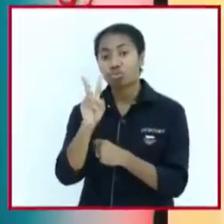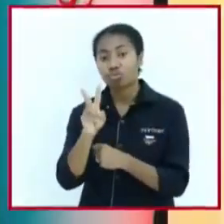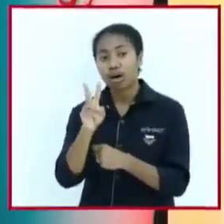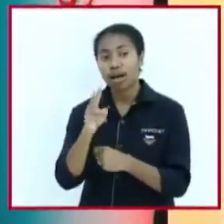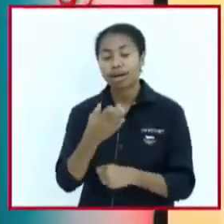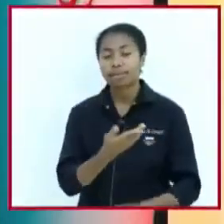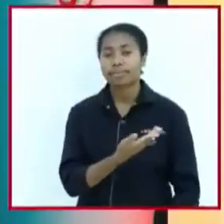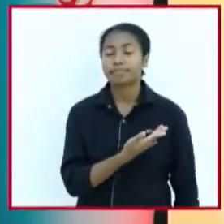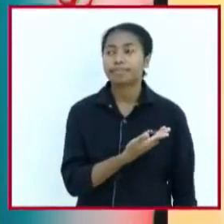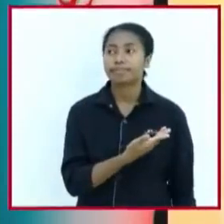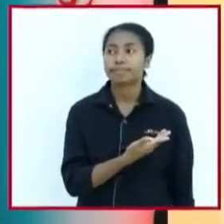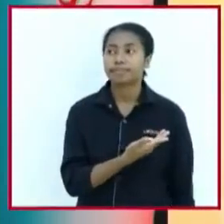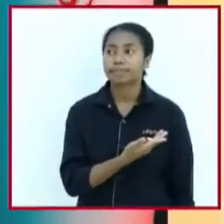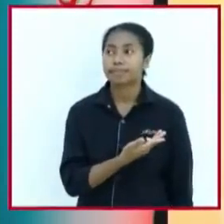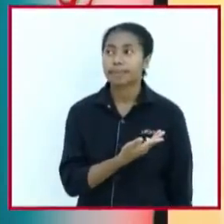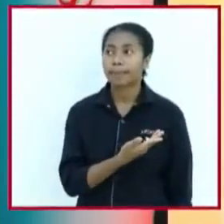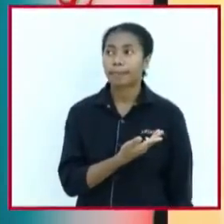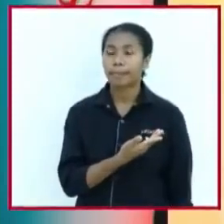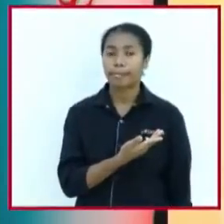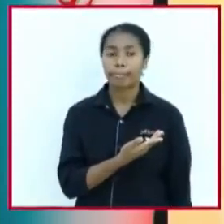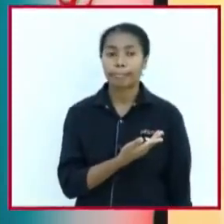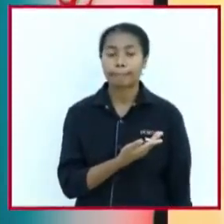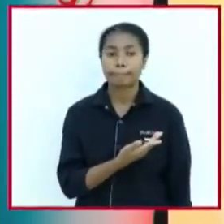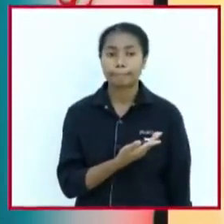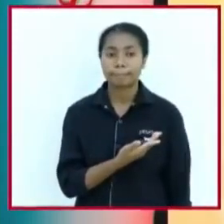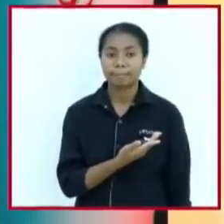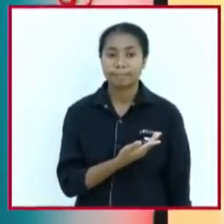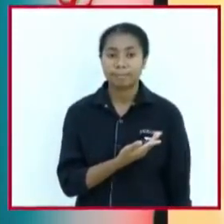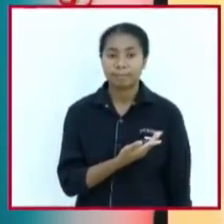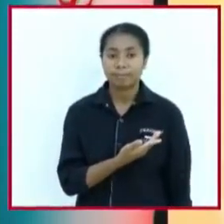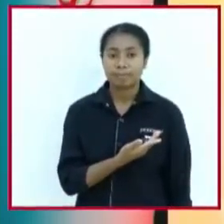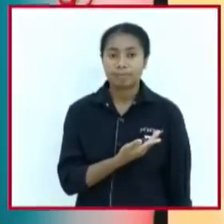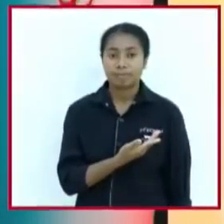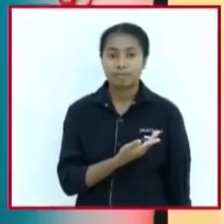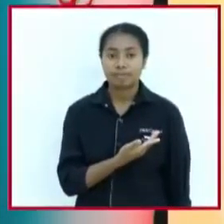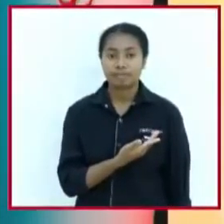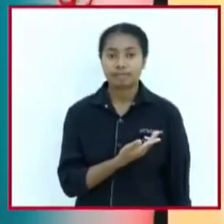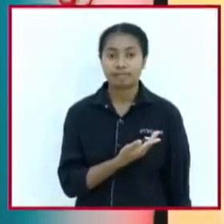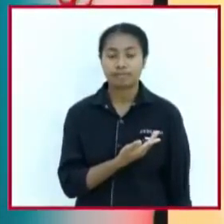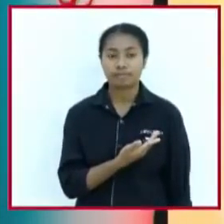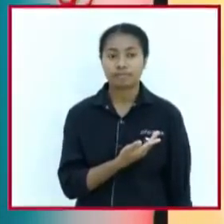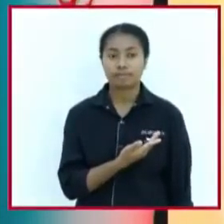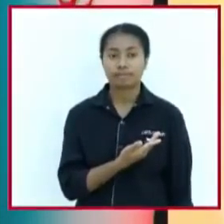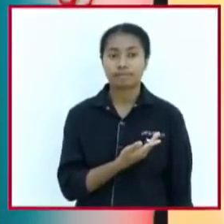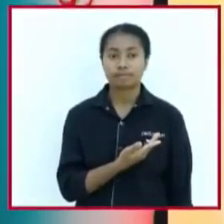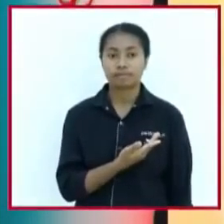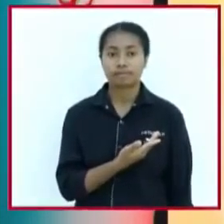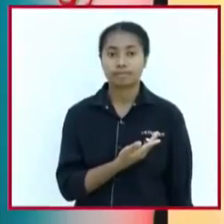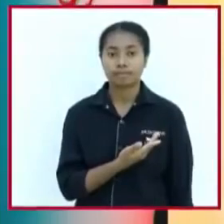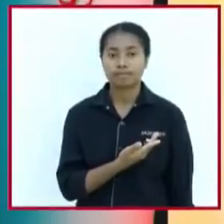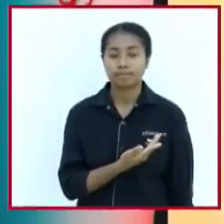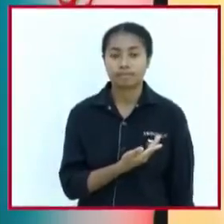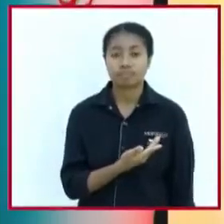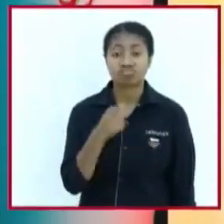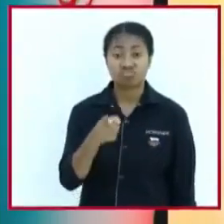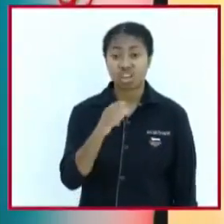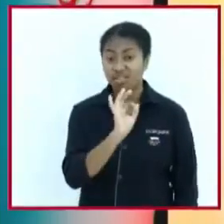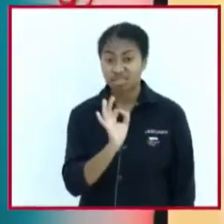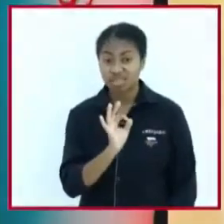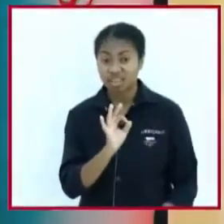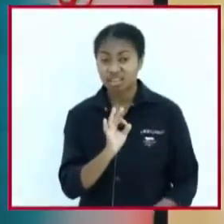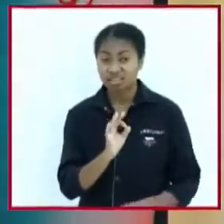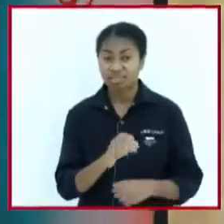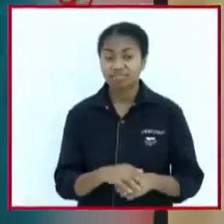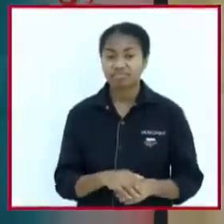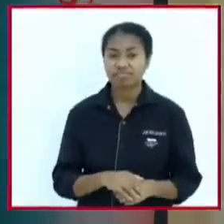dengan mata yang tertuju kepada Yesus yang memimpin kita dalam iman membawa iman kita pada kesempurnaan jangan lihat dunia